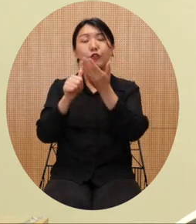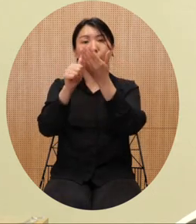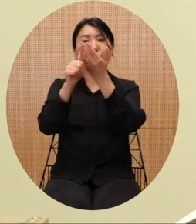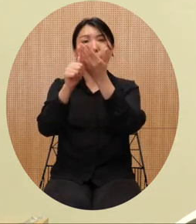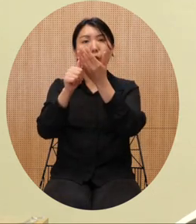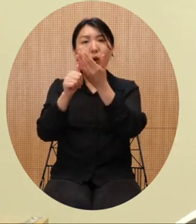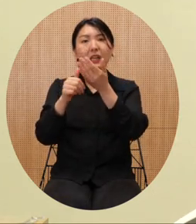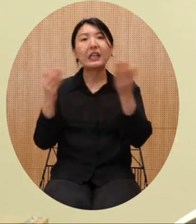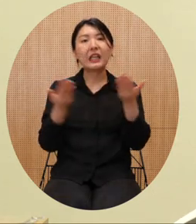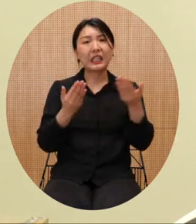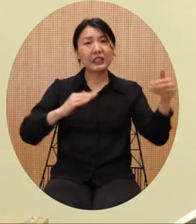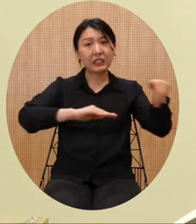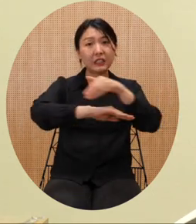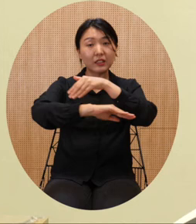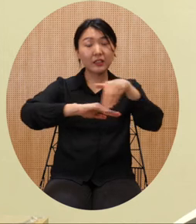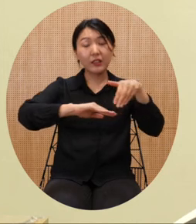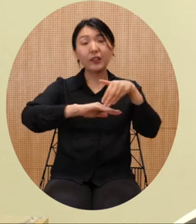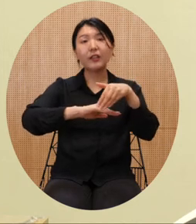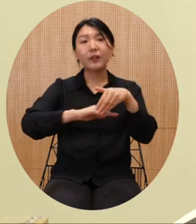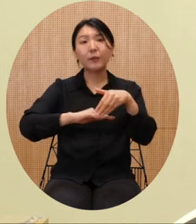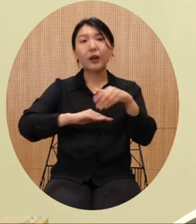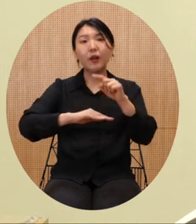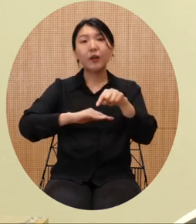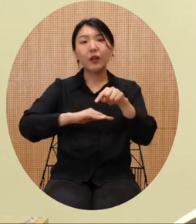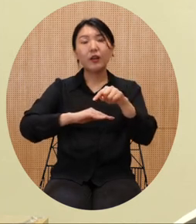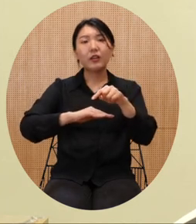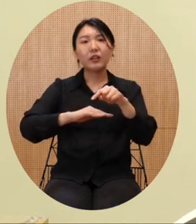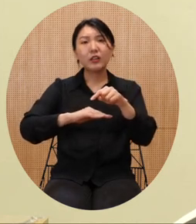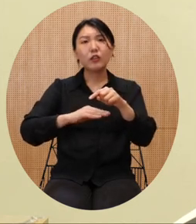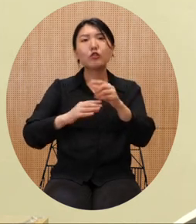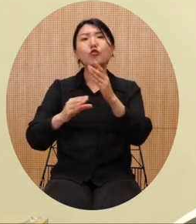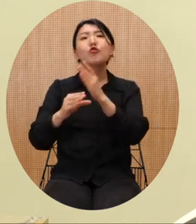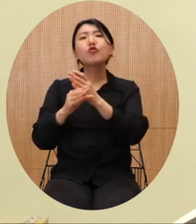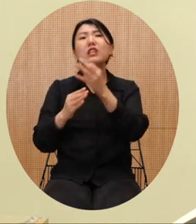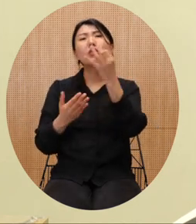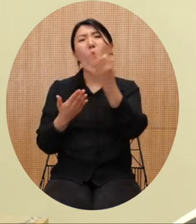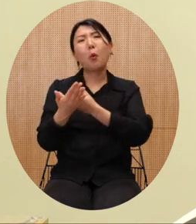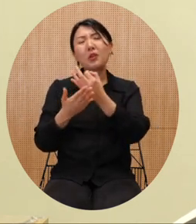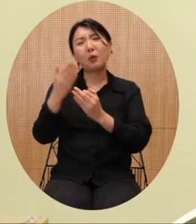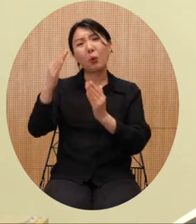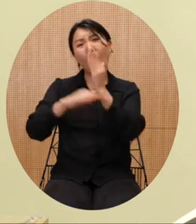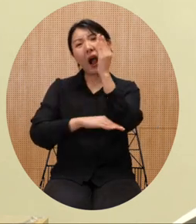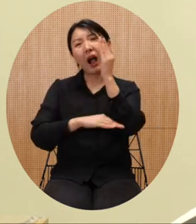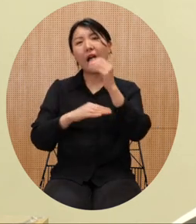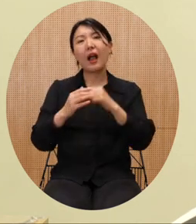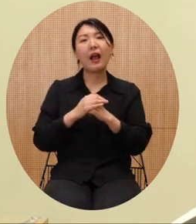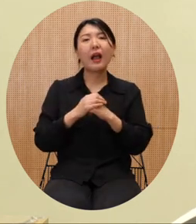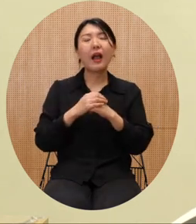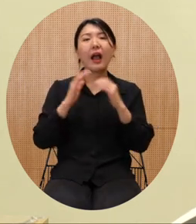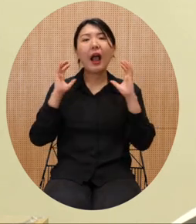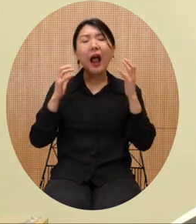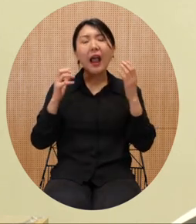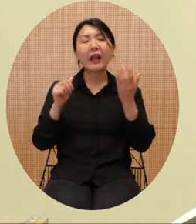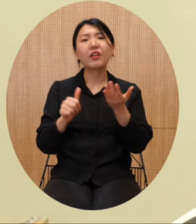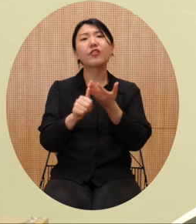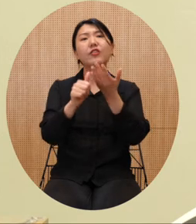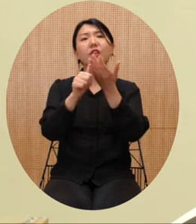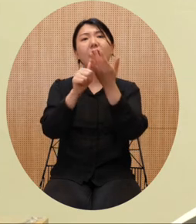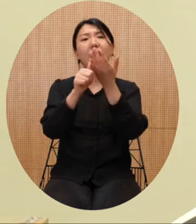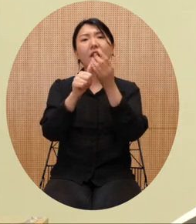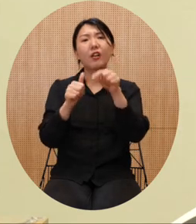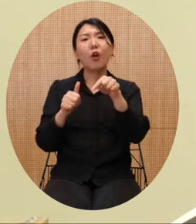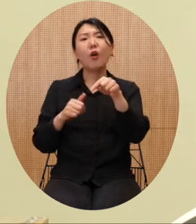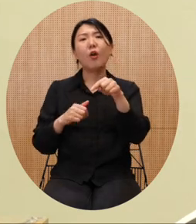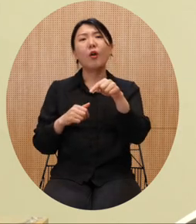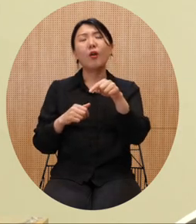뭐 직장 생활을 하고 계시다고 하면은 그 분위에서는 넘어가는 거예요. 그러니까 아이들을 양육하는 데 대해서 드는 비용이나